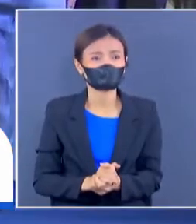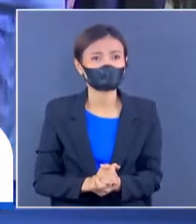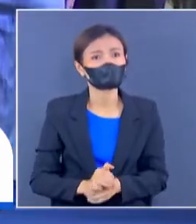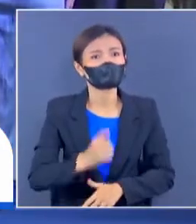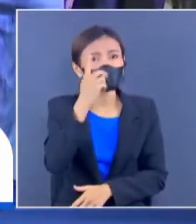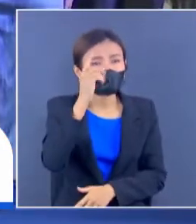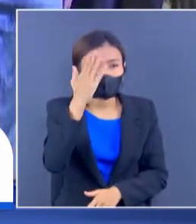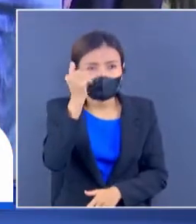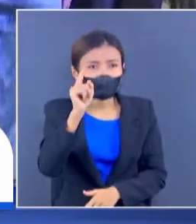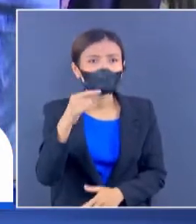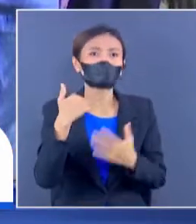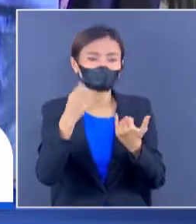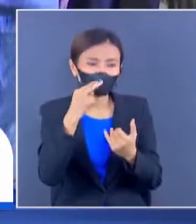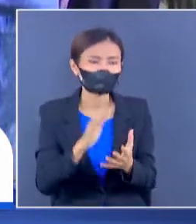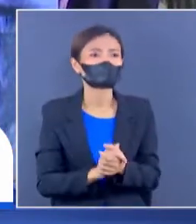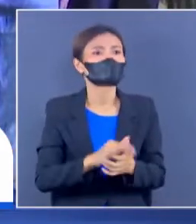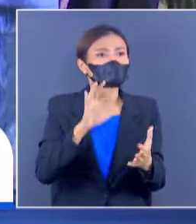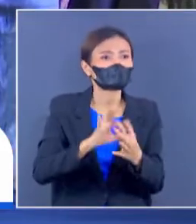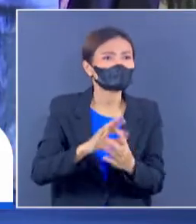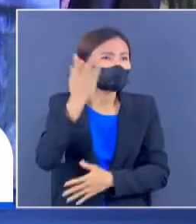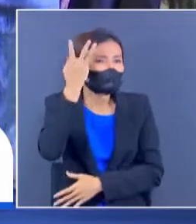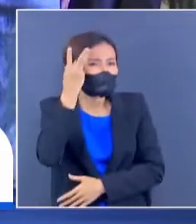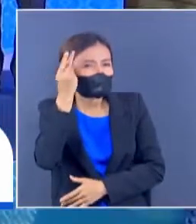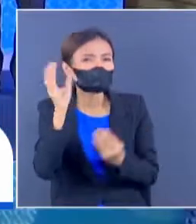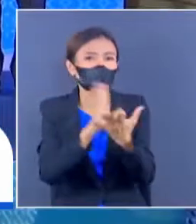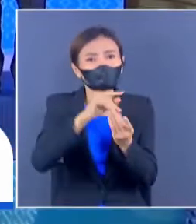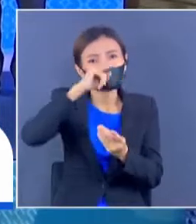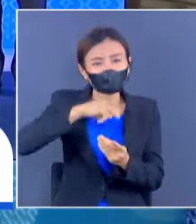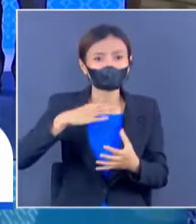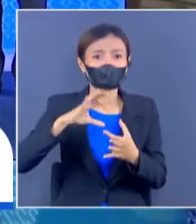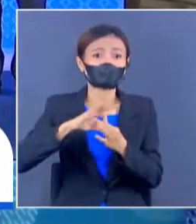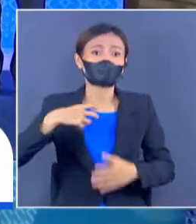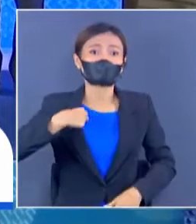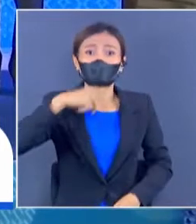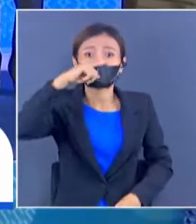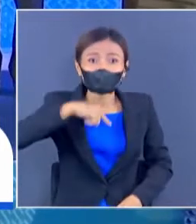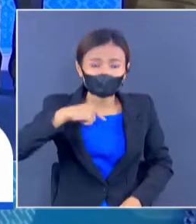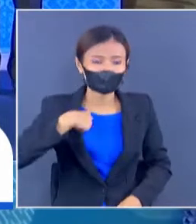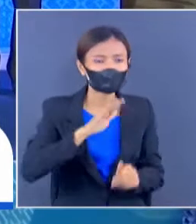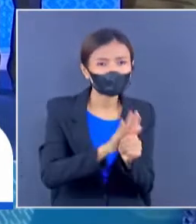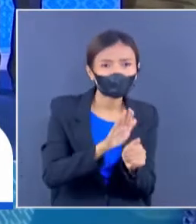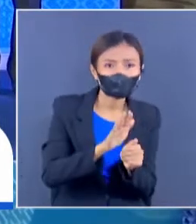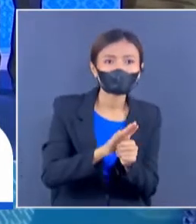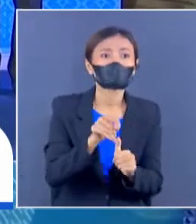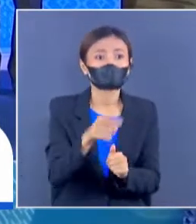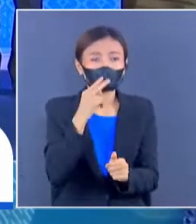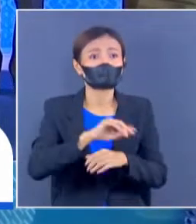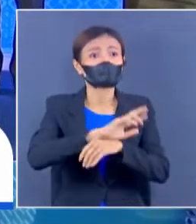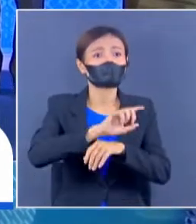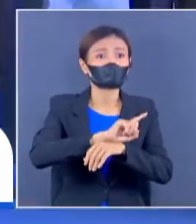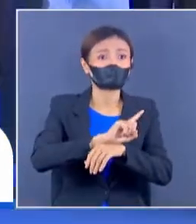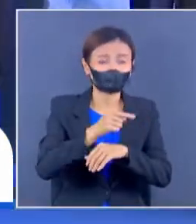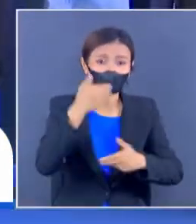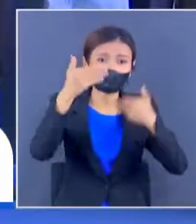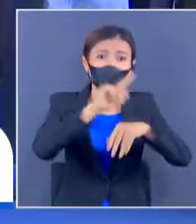การอนุรักษ์และสืบสานภูมิปัญญาของคนไทยขับเคลื่อนเศรษฐกิจฐานรากในวันที่12ถึง20สิงหาคมนี้นะ